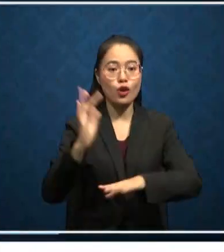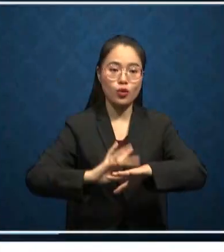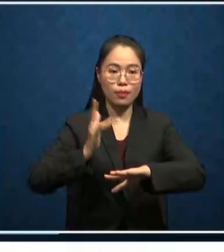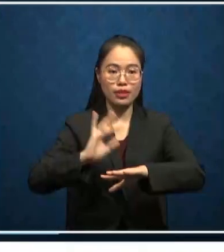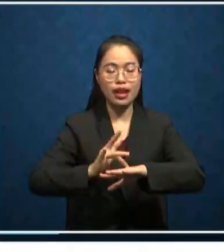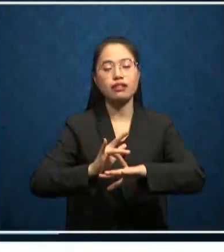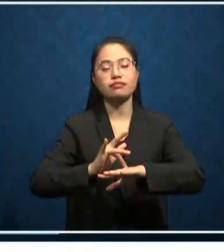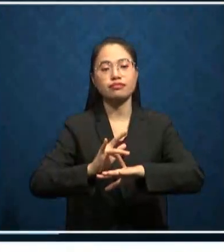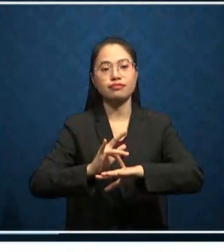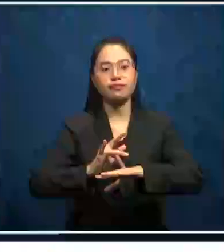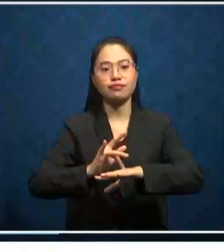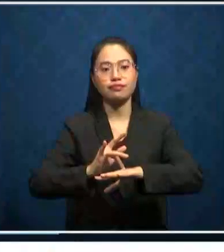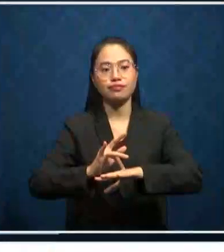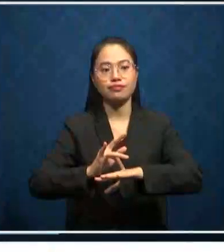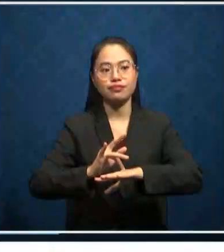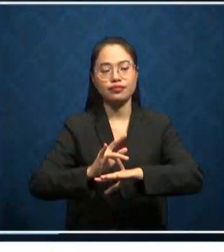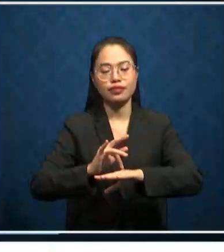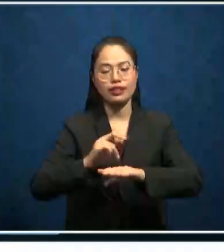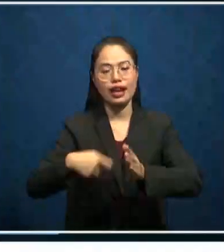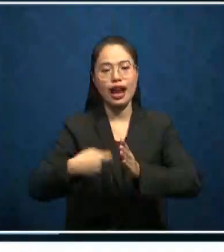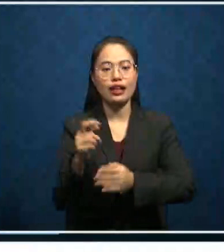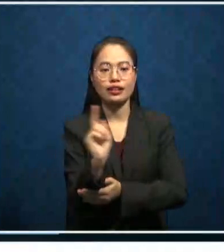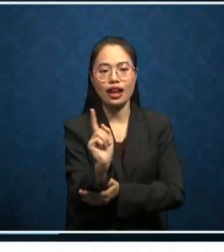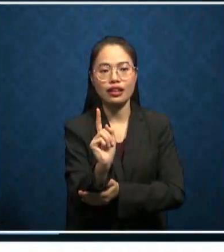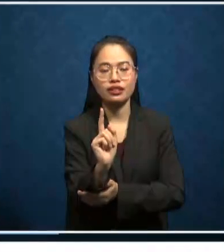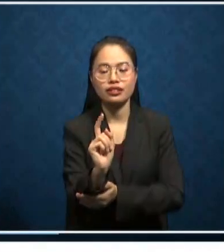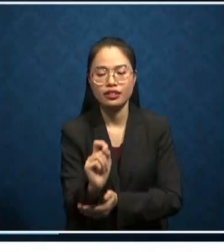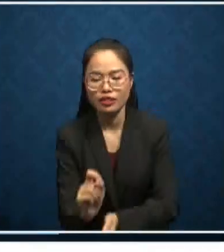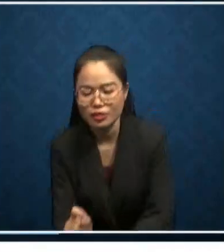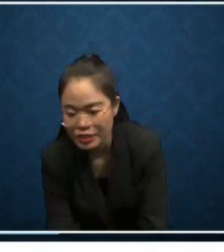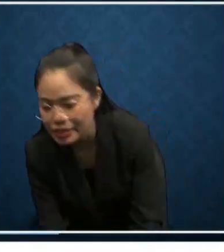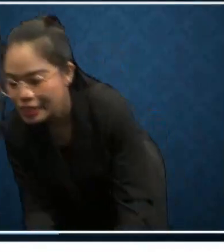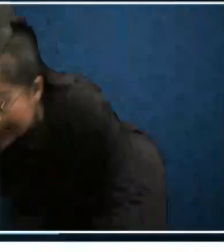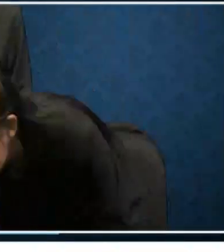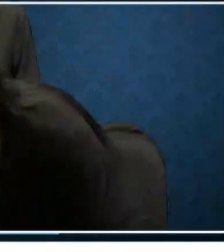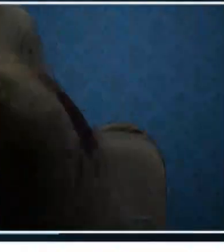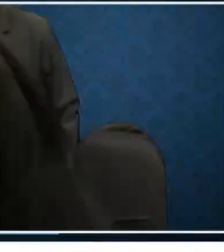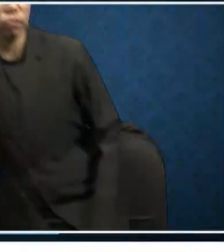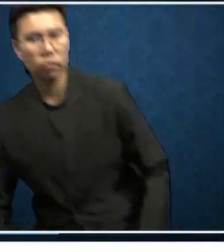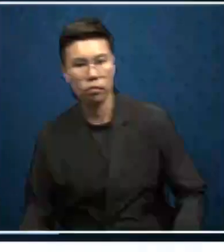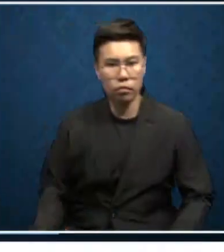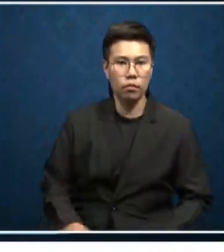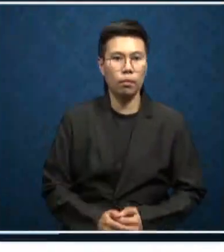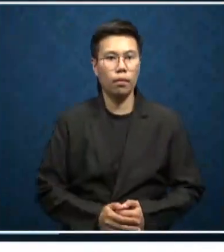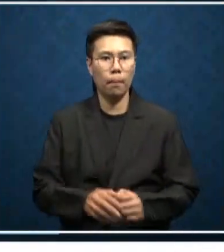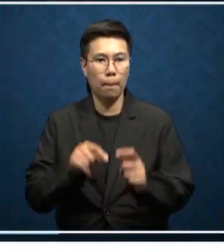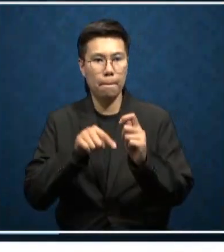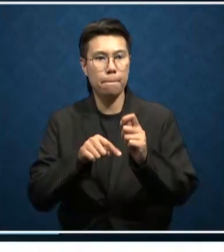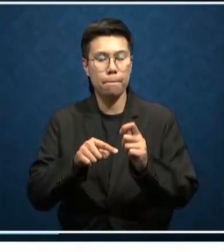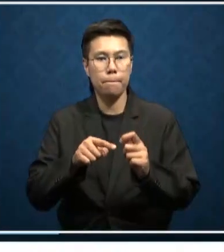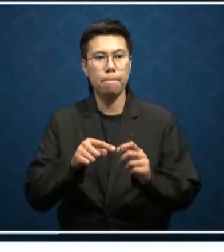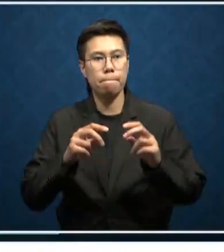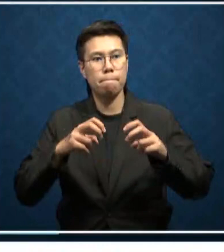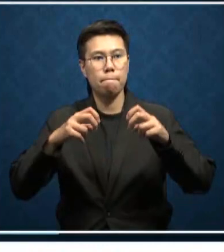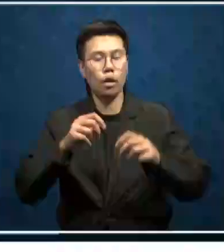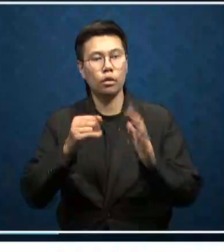ครับเอ่อประเด็นเอ่อที่มาก็คือว่าเอ่อที่บ้านแสลงพันธ์ตำบลสำโรงอำเภอเมืองสุรินทร์